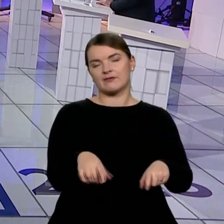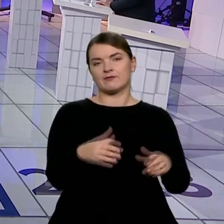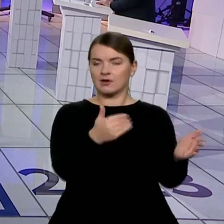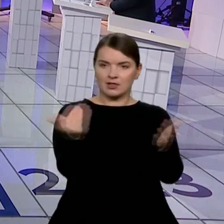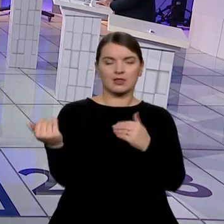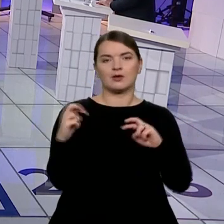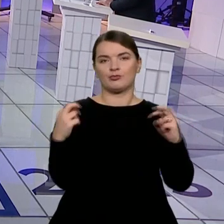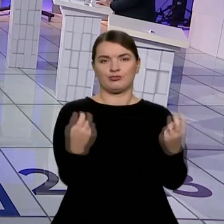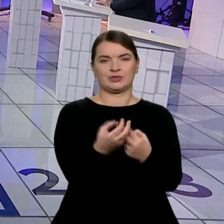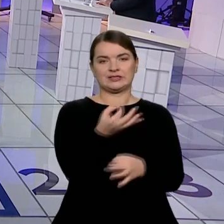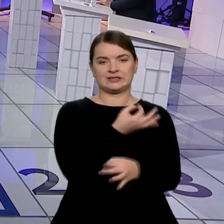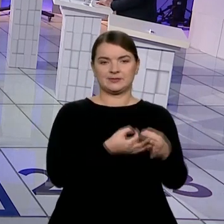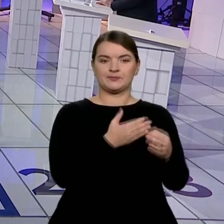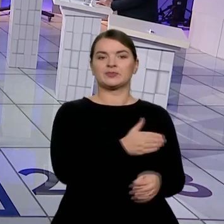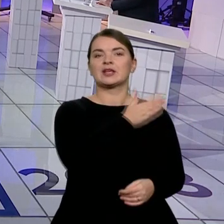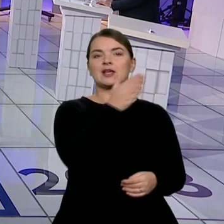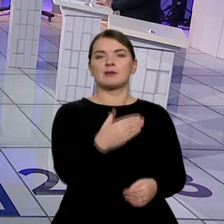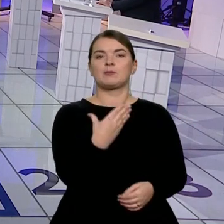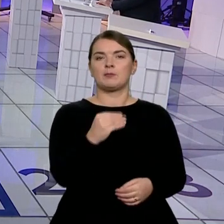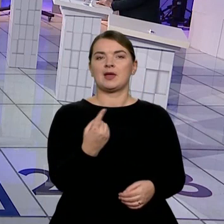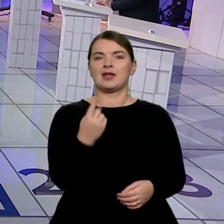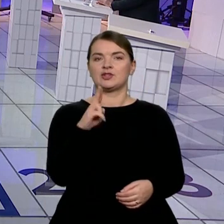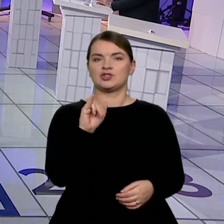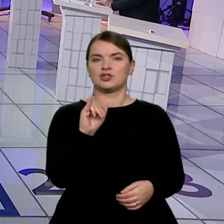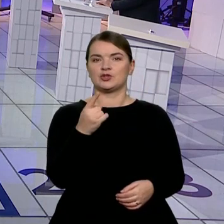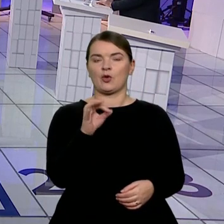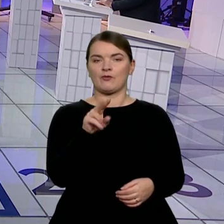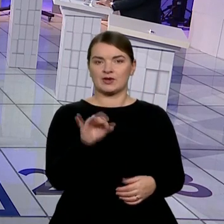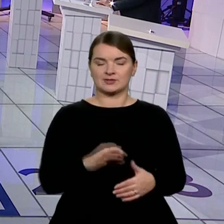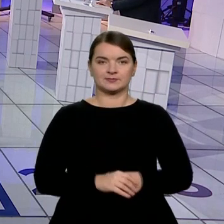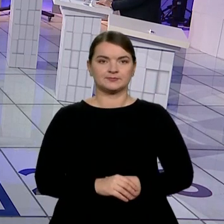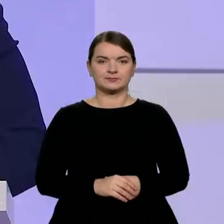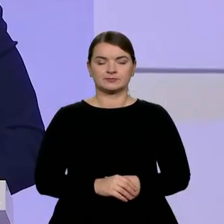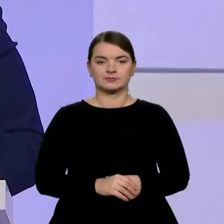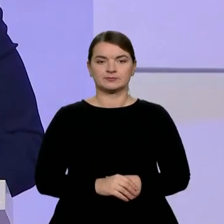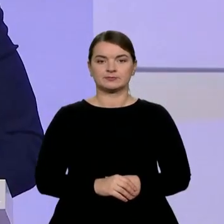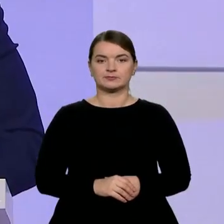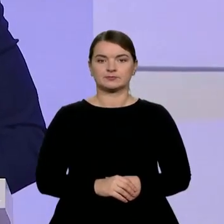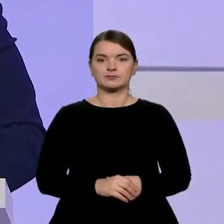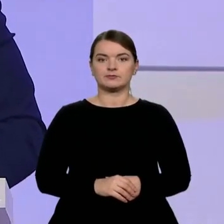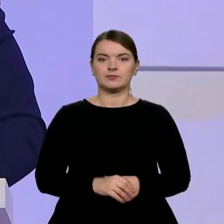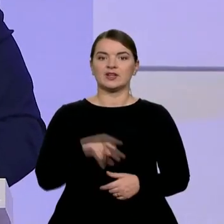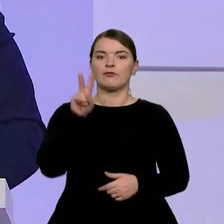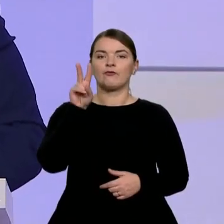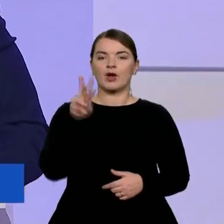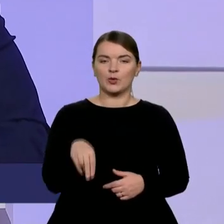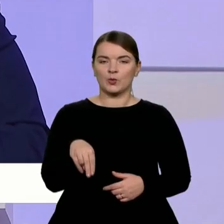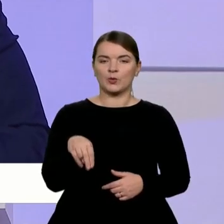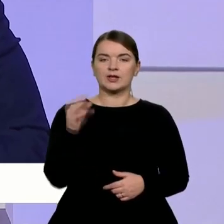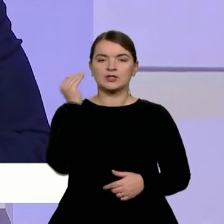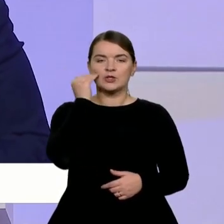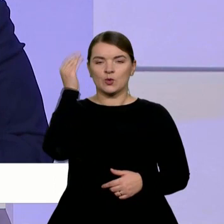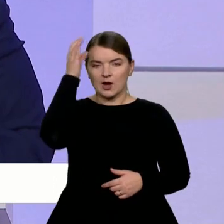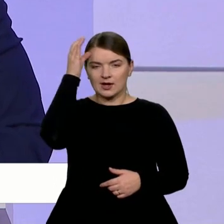stalą. Dėkui, pane Medžidovai. Aš pradėsiu nuo to, kad šiuo metu studijuoju Vilniaus universiteto Šiaulių akademijoje ir